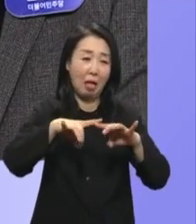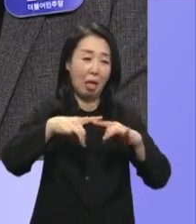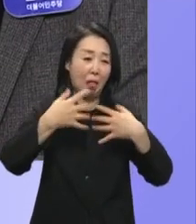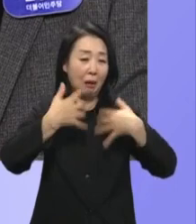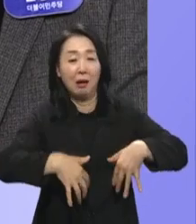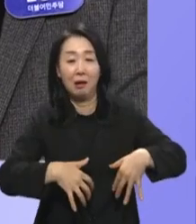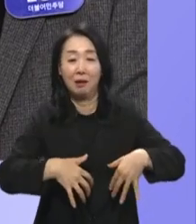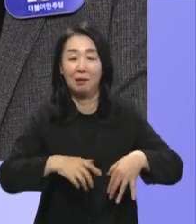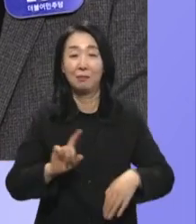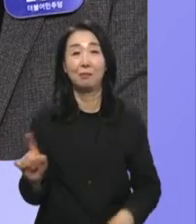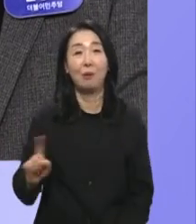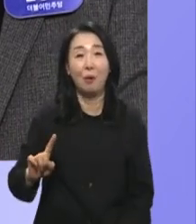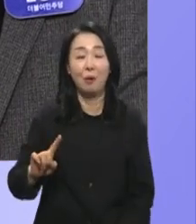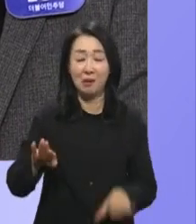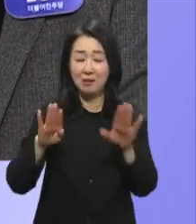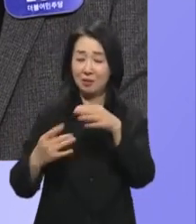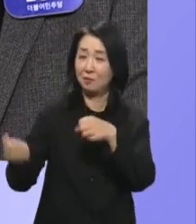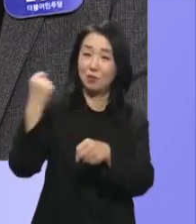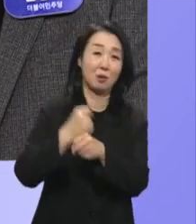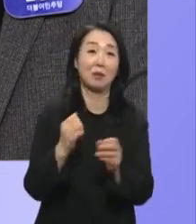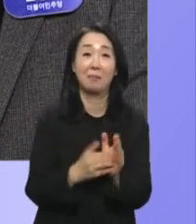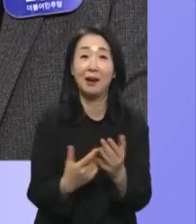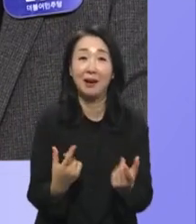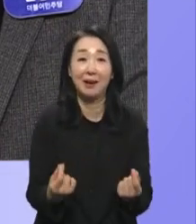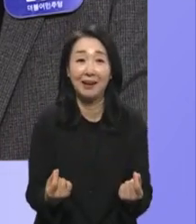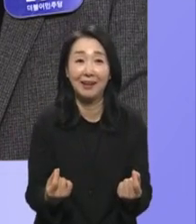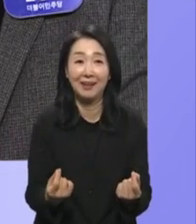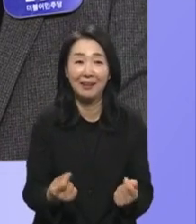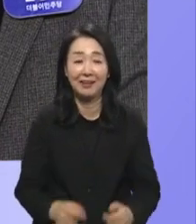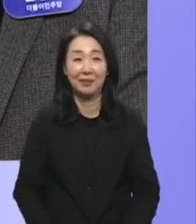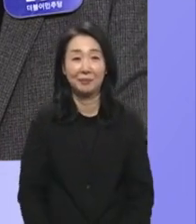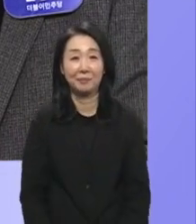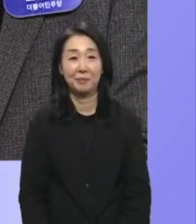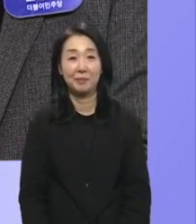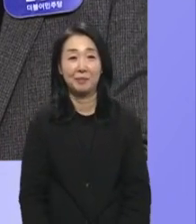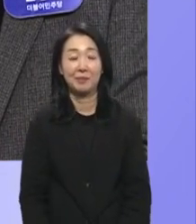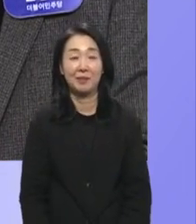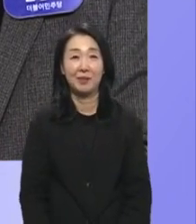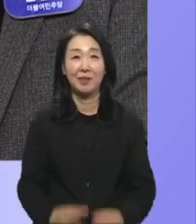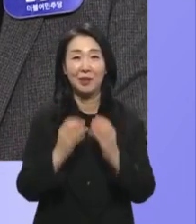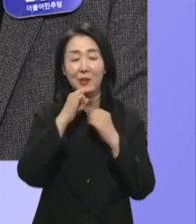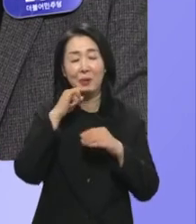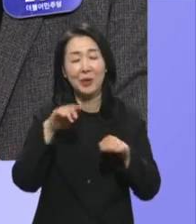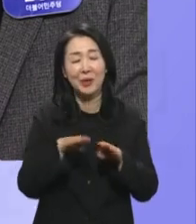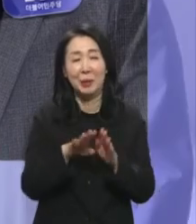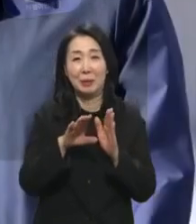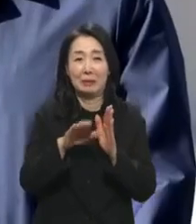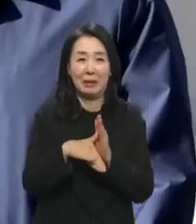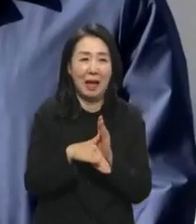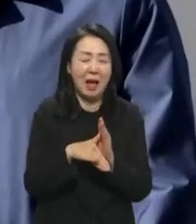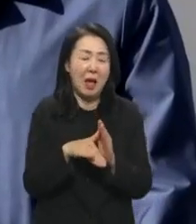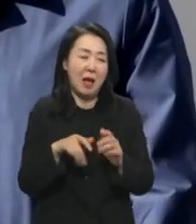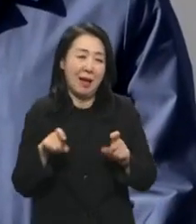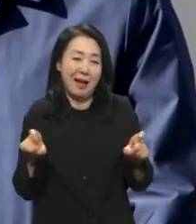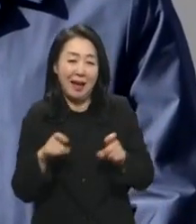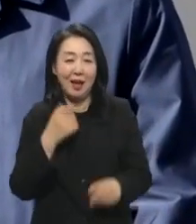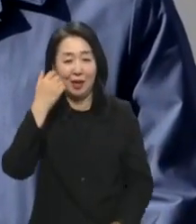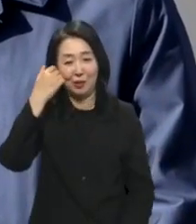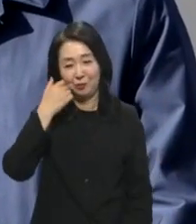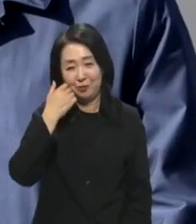정상화는 됐습니다만 자 주말에 가장 가슴을 좀 졸였을 것 같은 사람 역시 주무부처